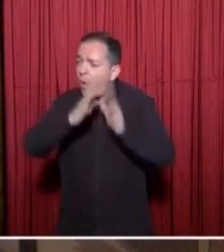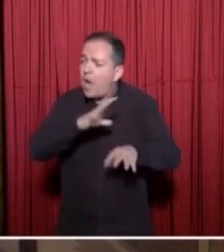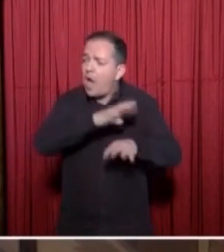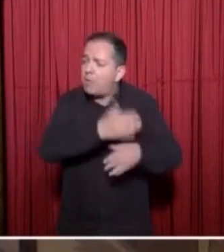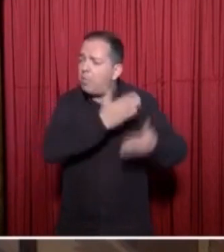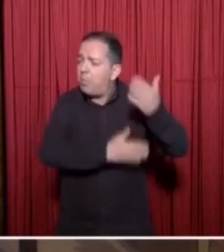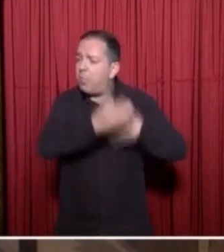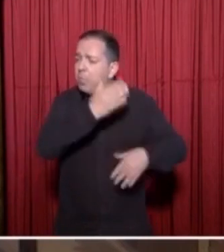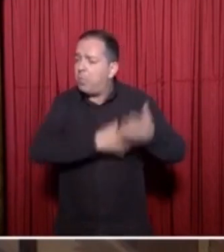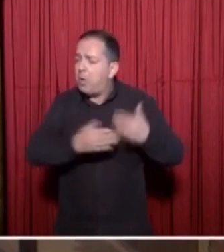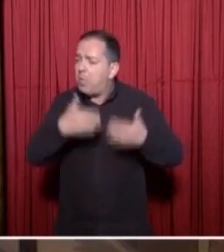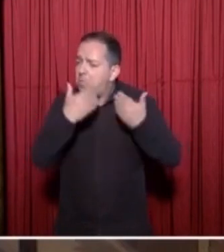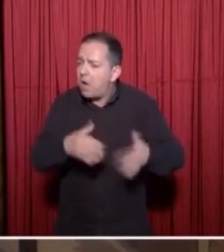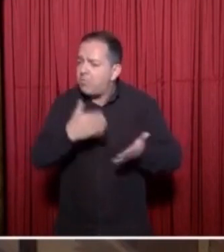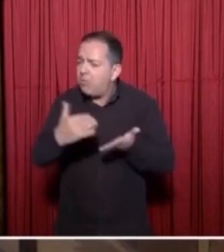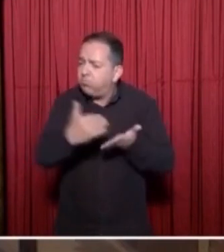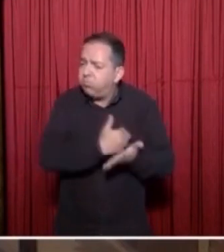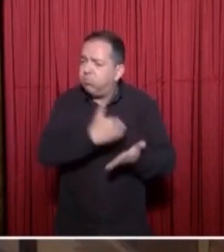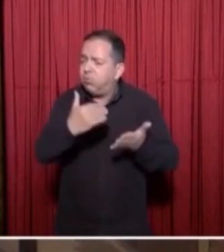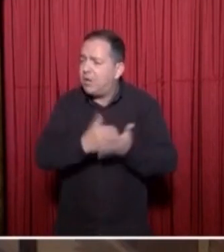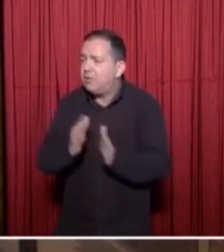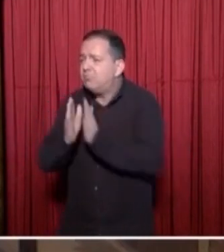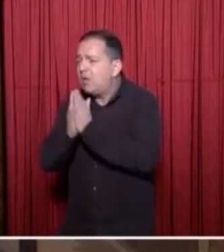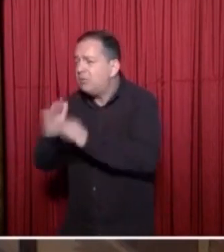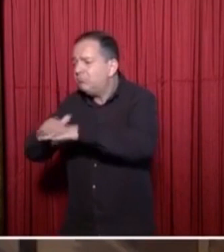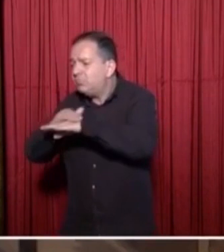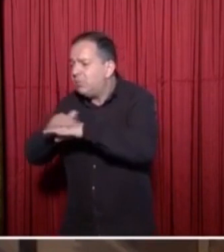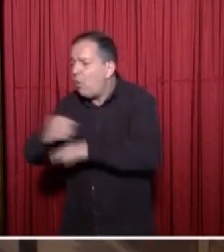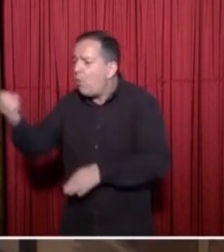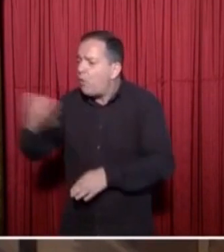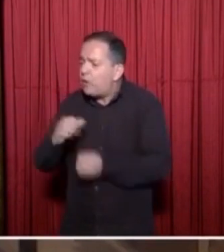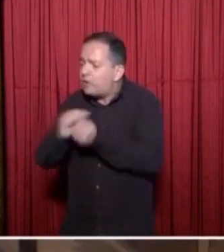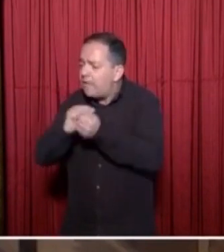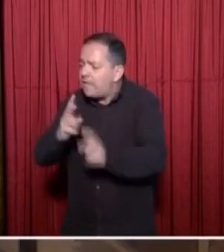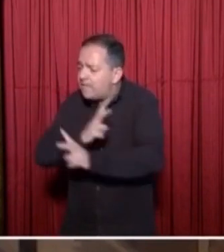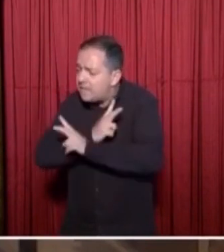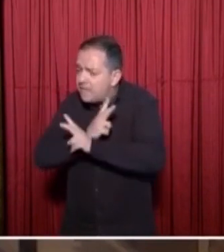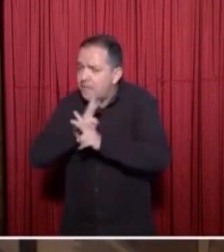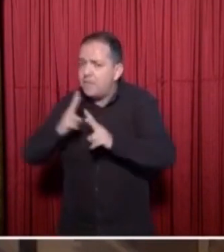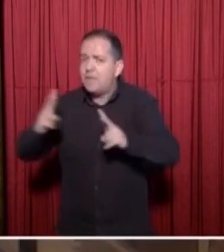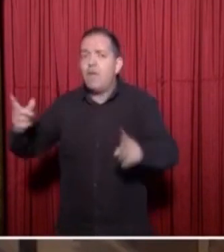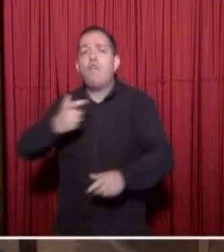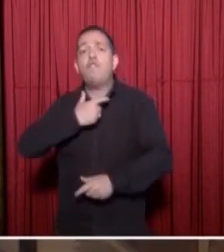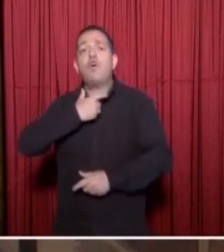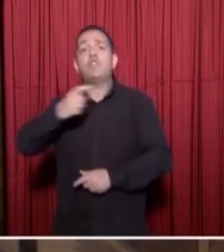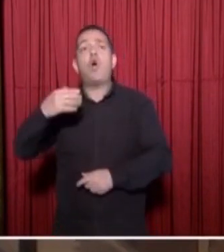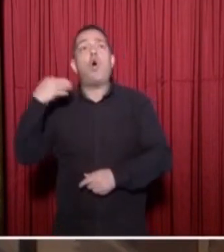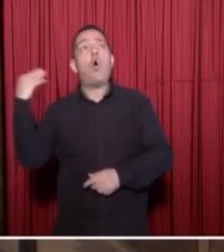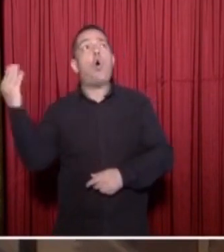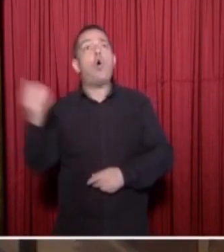ουδήμαρτε, πεπραγμένον της απολυτρώσεως, παλεύω πάντα τα